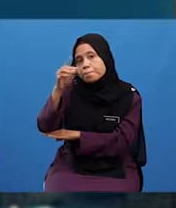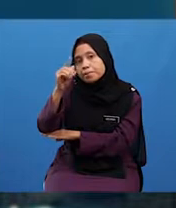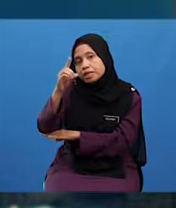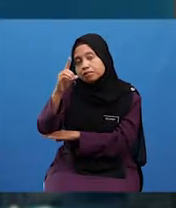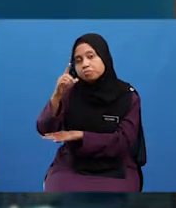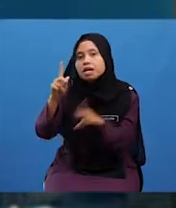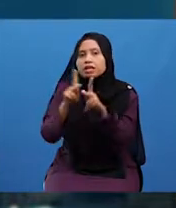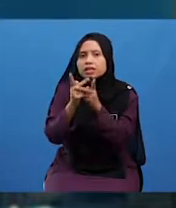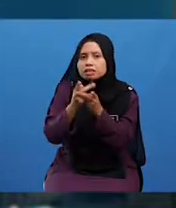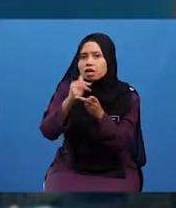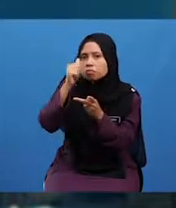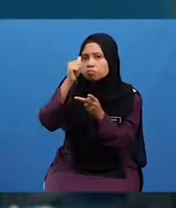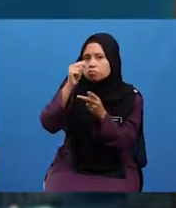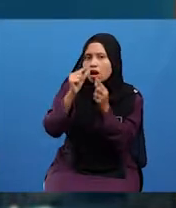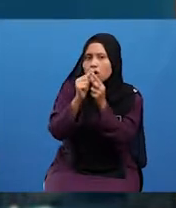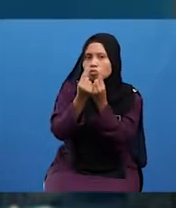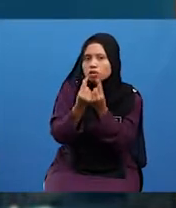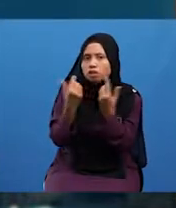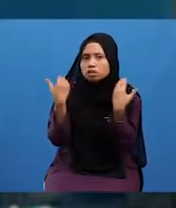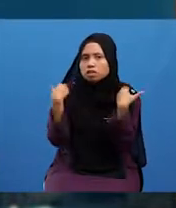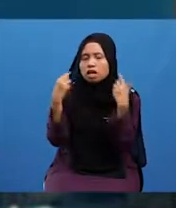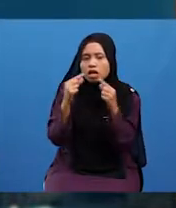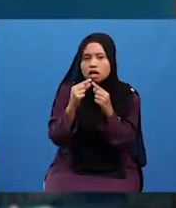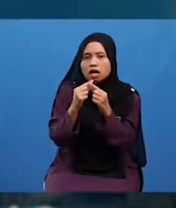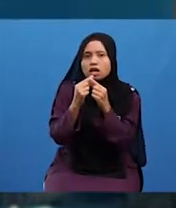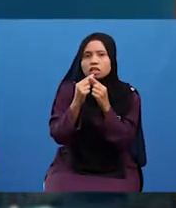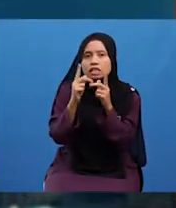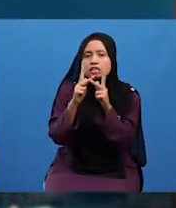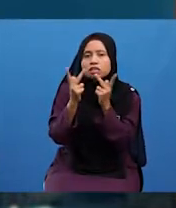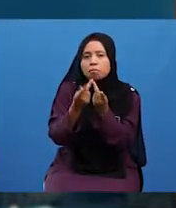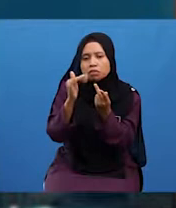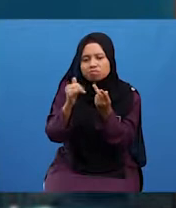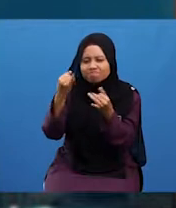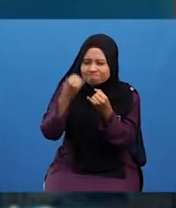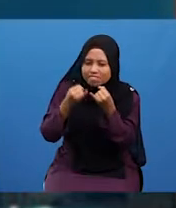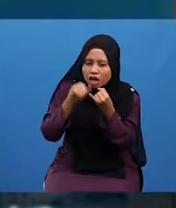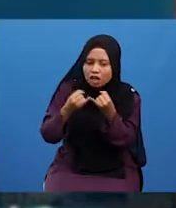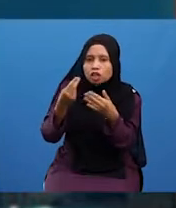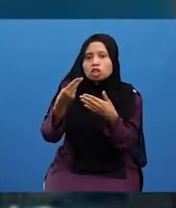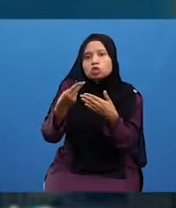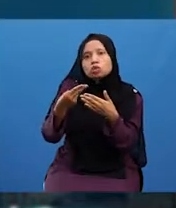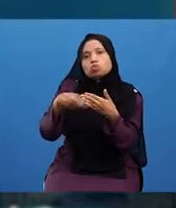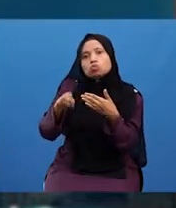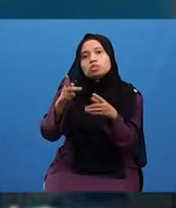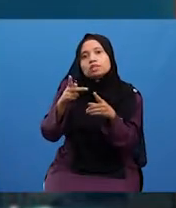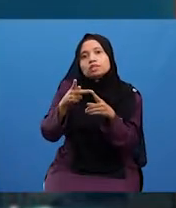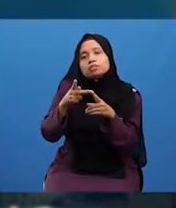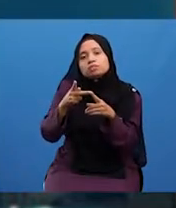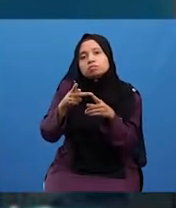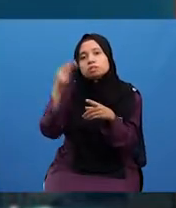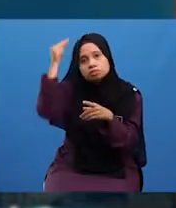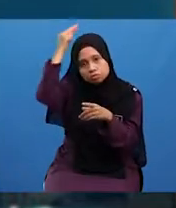Kitab Al-Quran merupakan kitab yang terakhir diutuskan oleh Allah Subhanahu Wa Ta'ala kepada